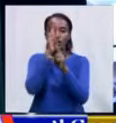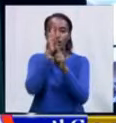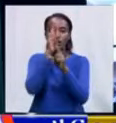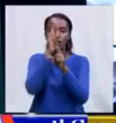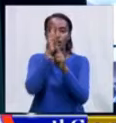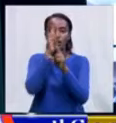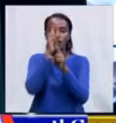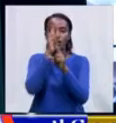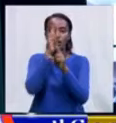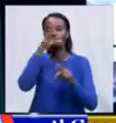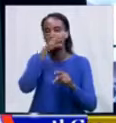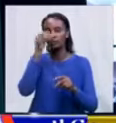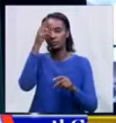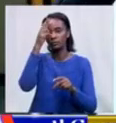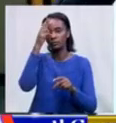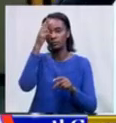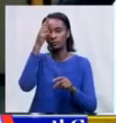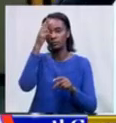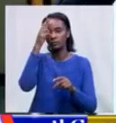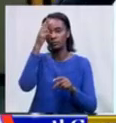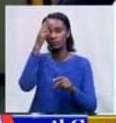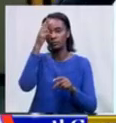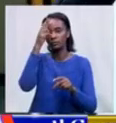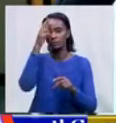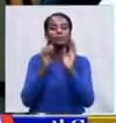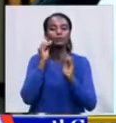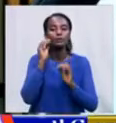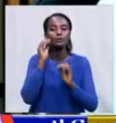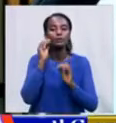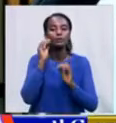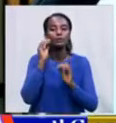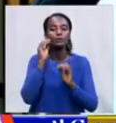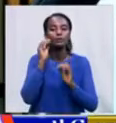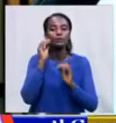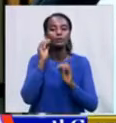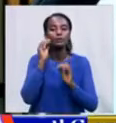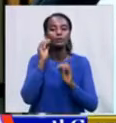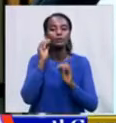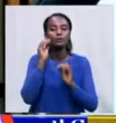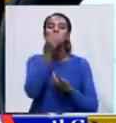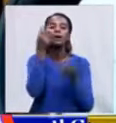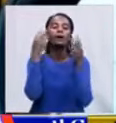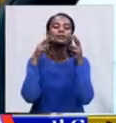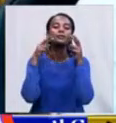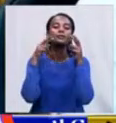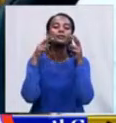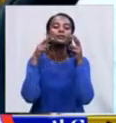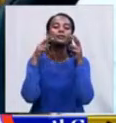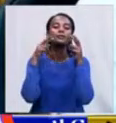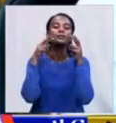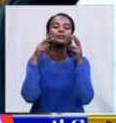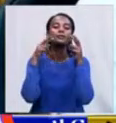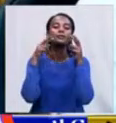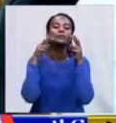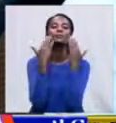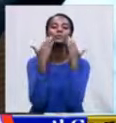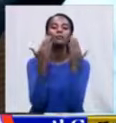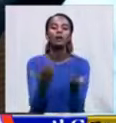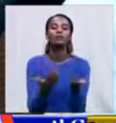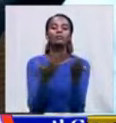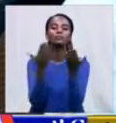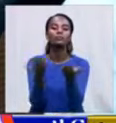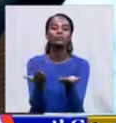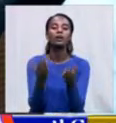የሃይማኖት አባቶችን ምክር በመቀበል ሃይማኖታዊ ስርዓቱን በቤቱ ማከናወን መቻሉን አስመልክቶ ግብረ ኃይሉ መስጋናውን